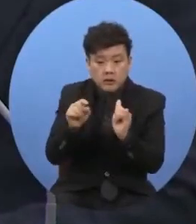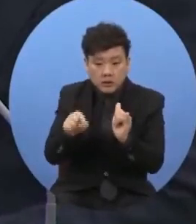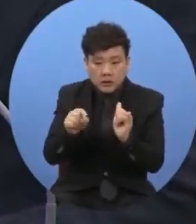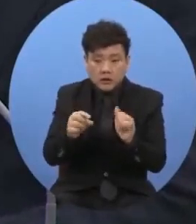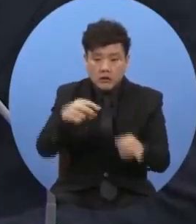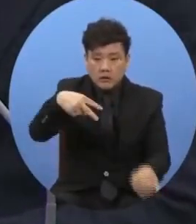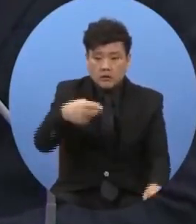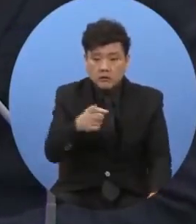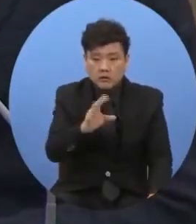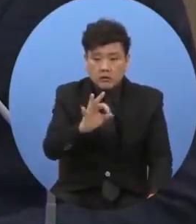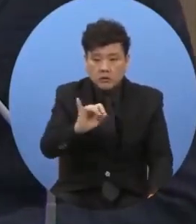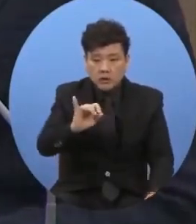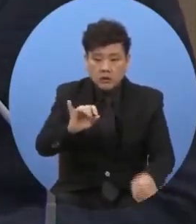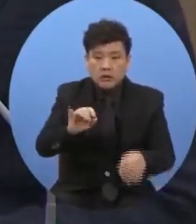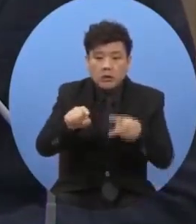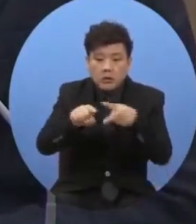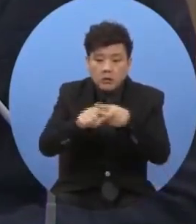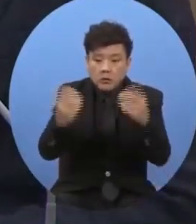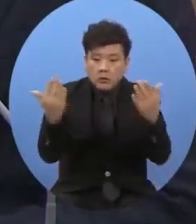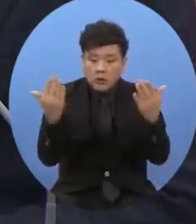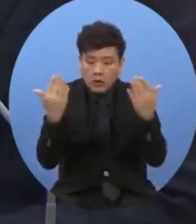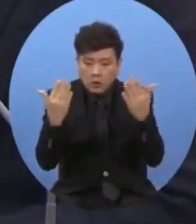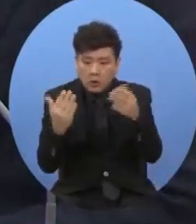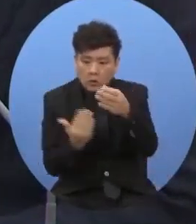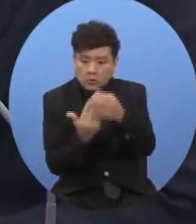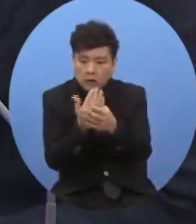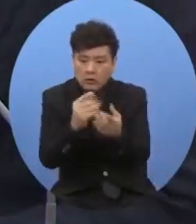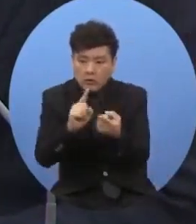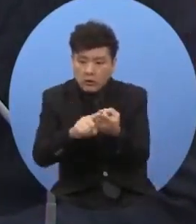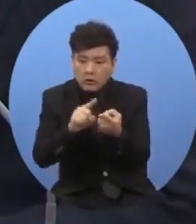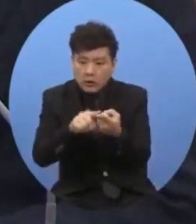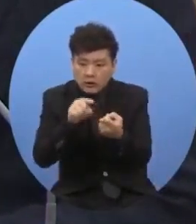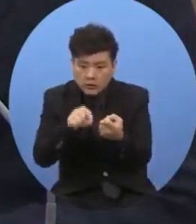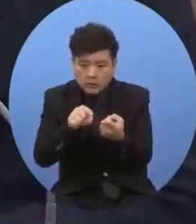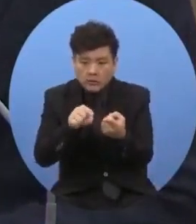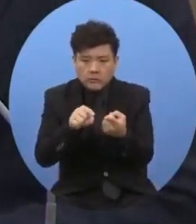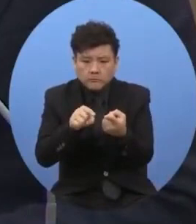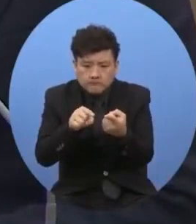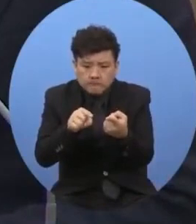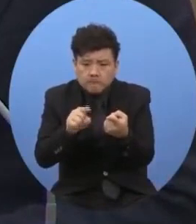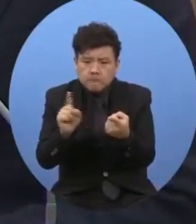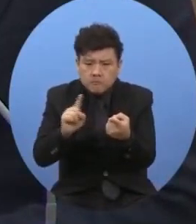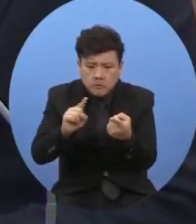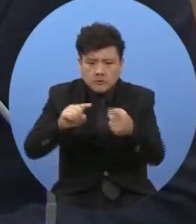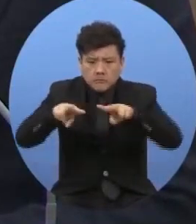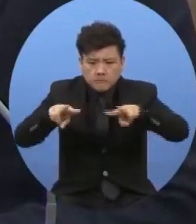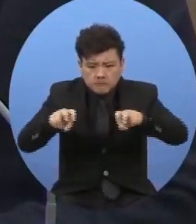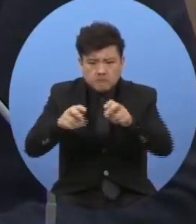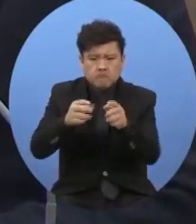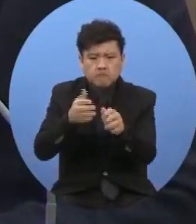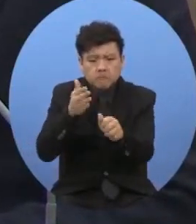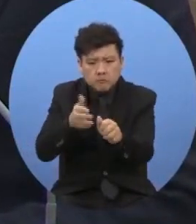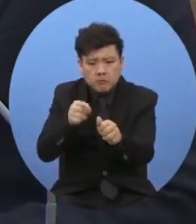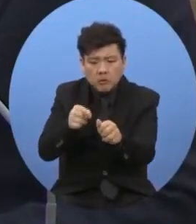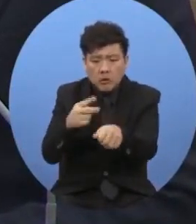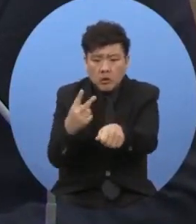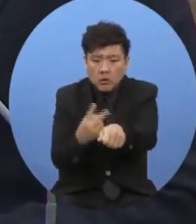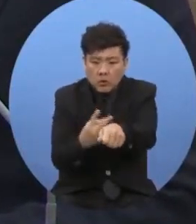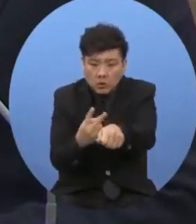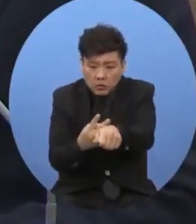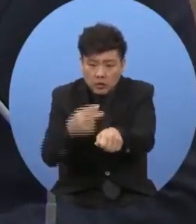사건의 진상규명과 네. 순직 인정을 이제 요구하는 서명을 국회에 제출하기도 했는데요. 어떻게 전망하세요? 보통 이제 교사 순직 같은